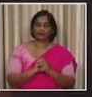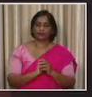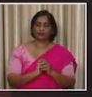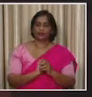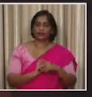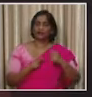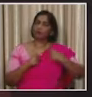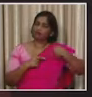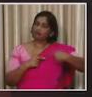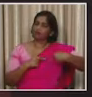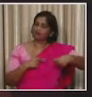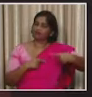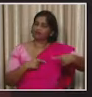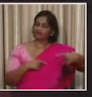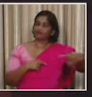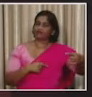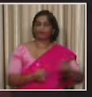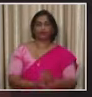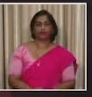දිනපතාම